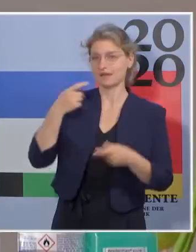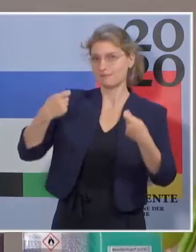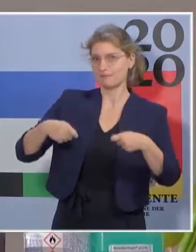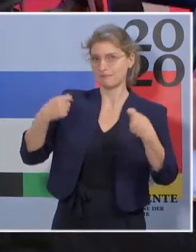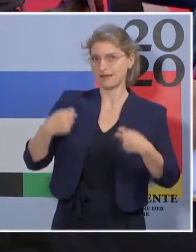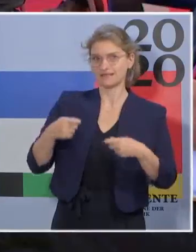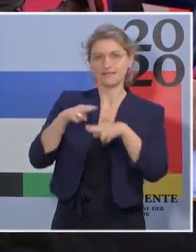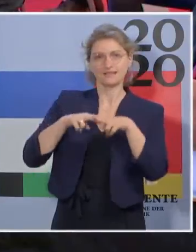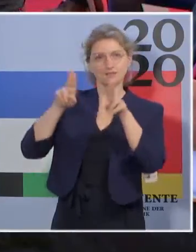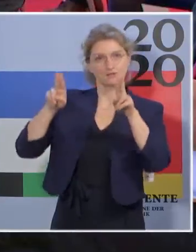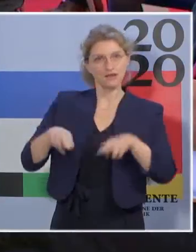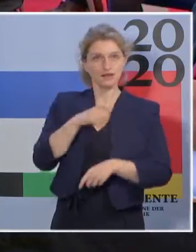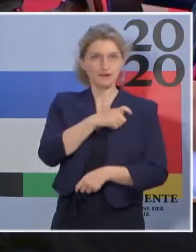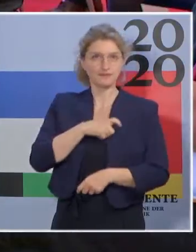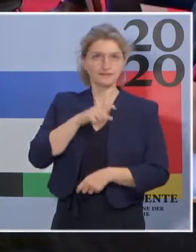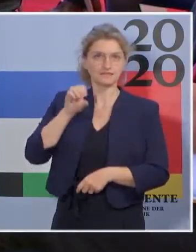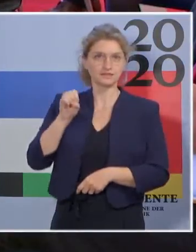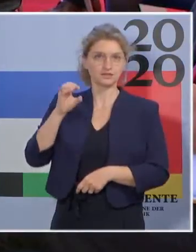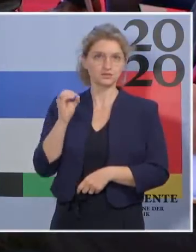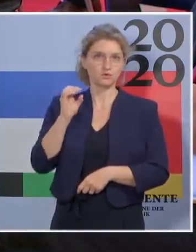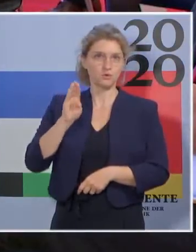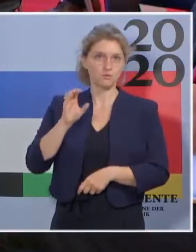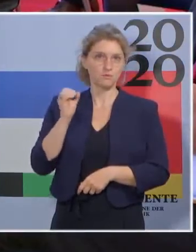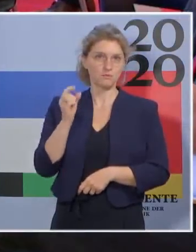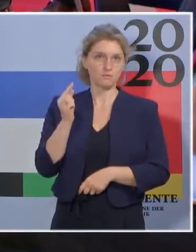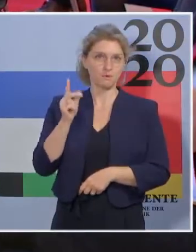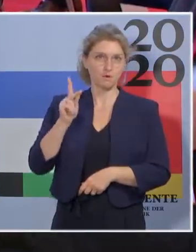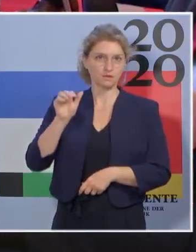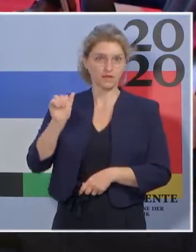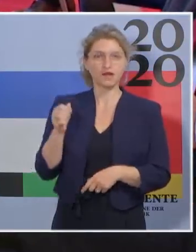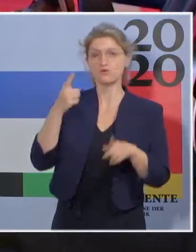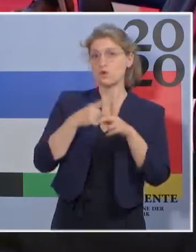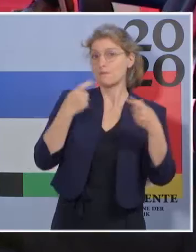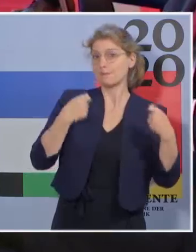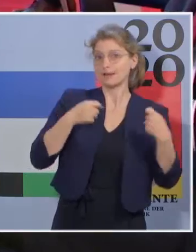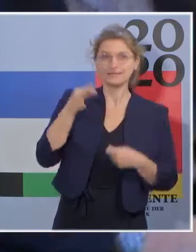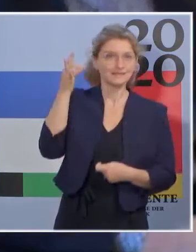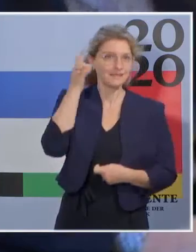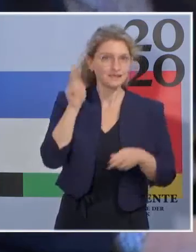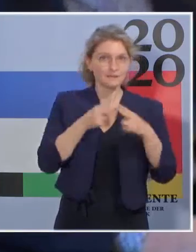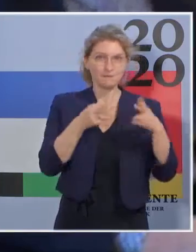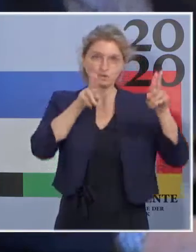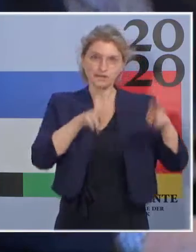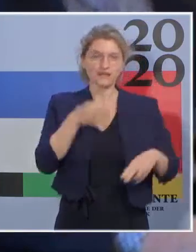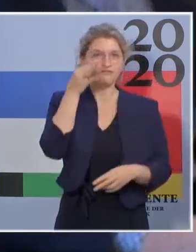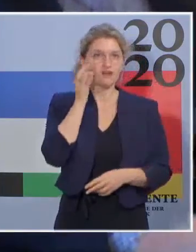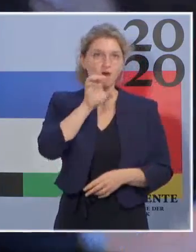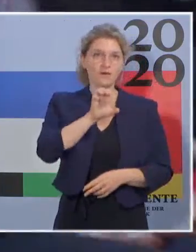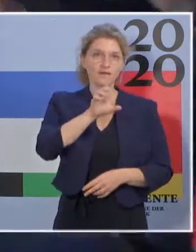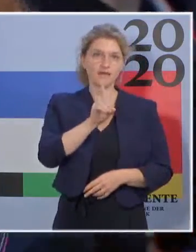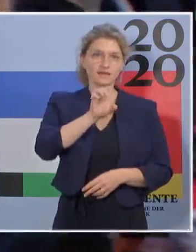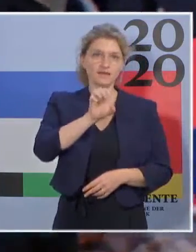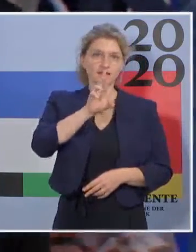Magister Wolfgang Sobotka, und die Präsidentin des Bundesrates, Doktorin Andrea Eder-Gitschthaler. Herzlich willkommen.